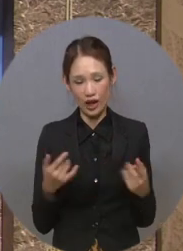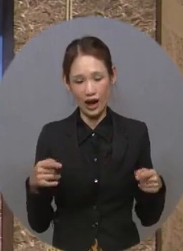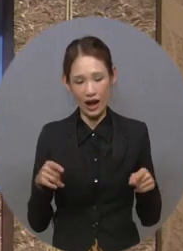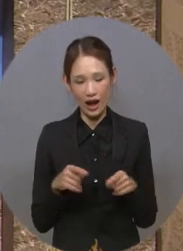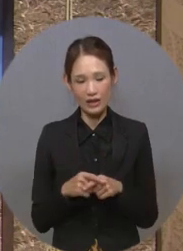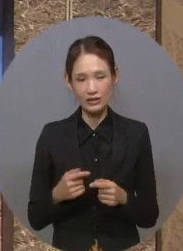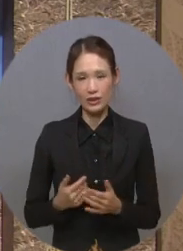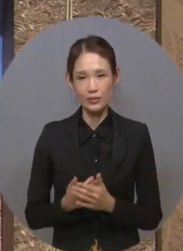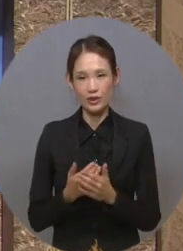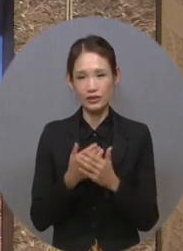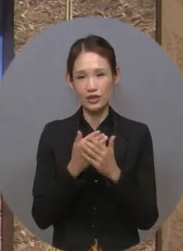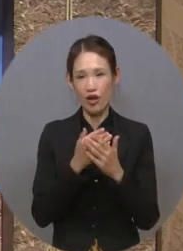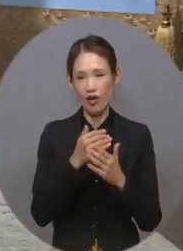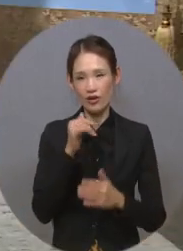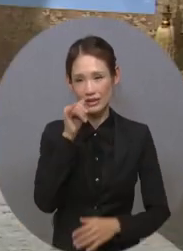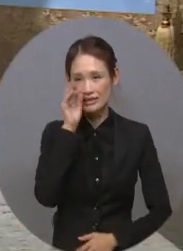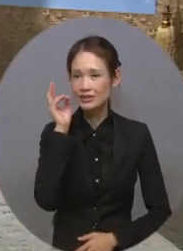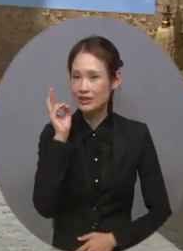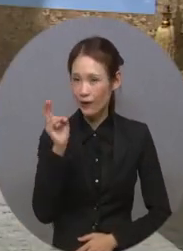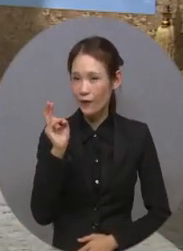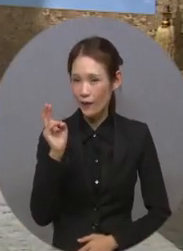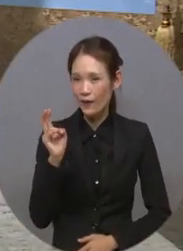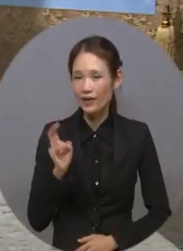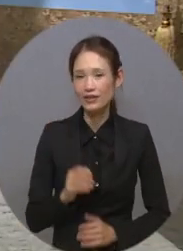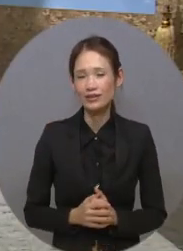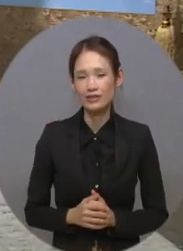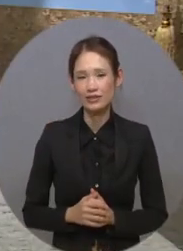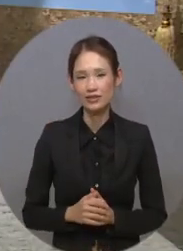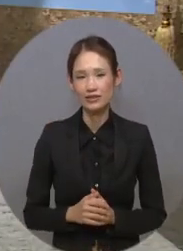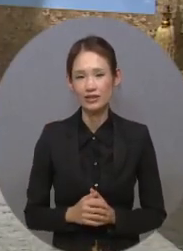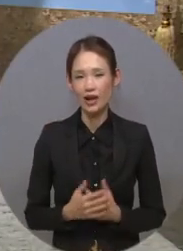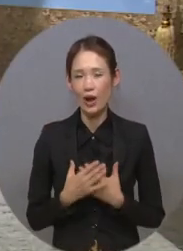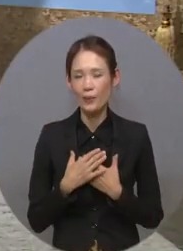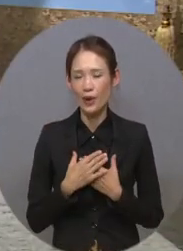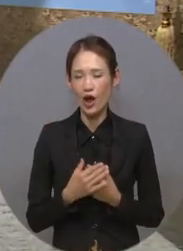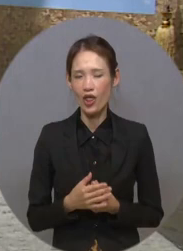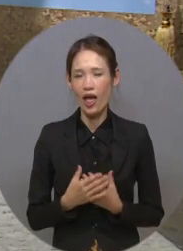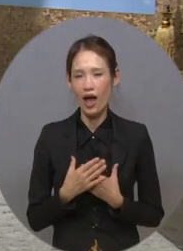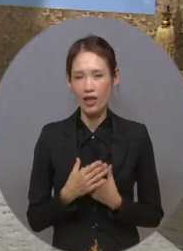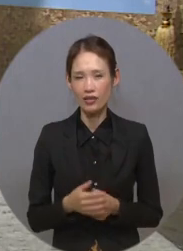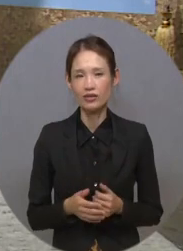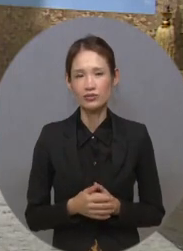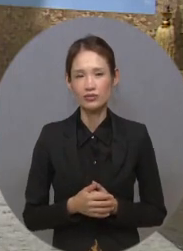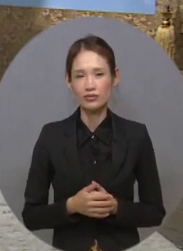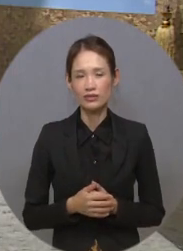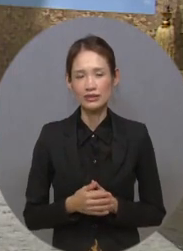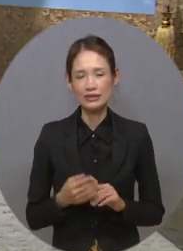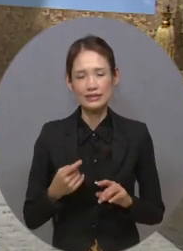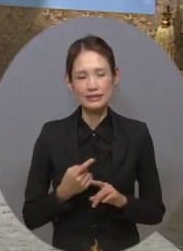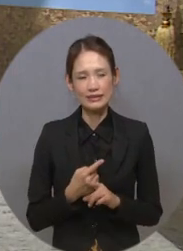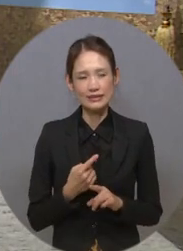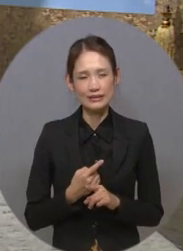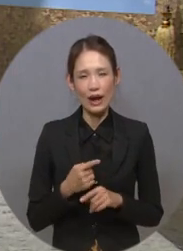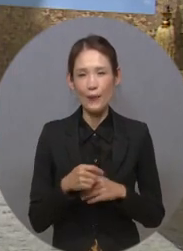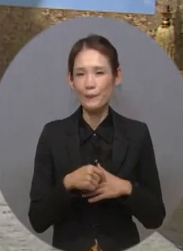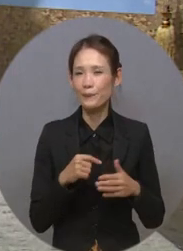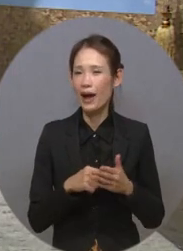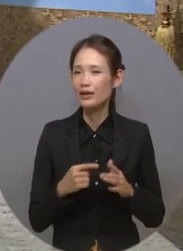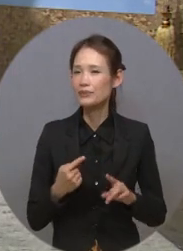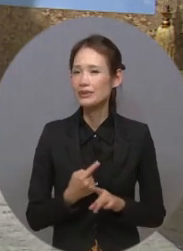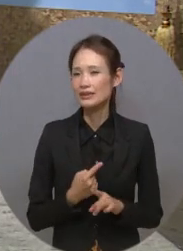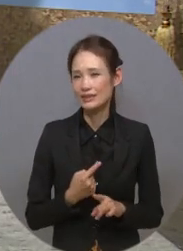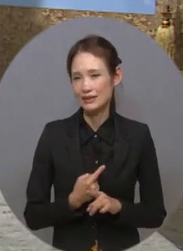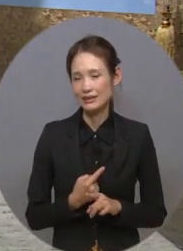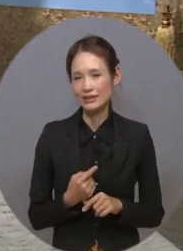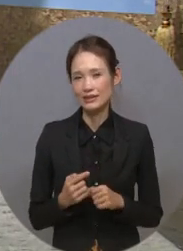발전하지 않을까 합니다. 네, 저도 양주에 갔을 때 굉장히 좀 편안하고 네. 또 그런 좀 힐링 된다고 네. 해야 될까? 네,